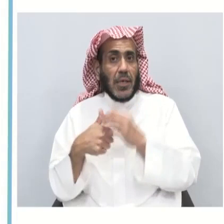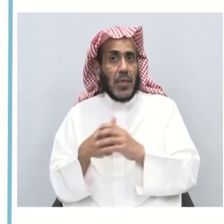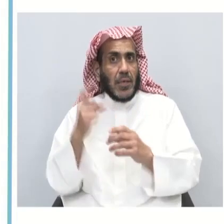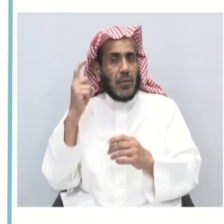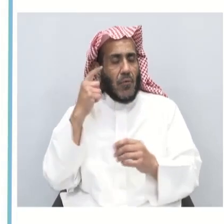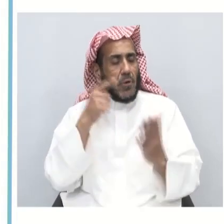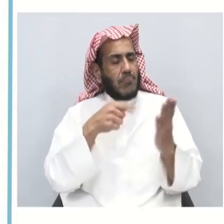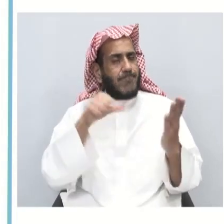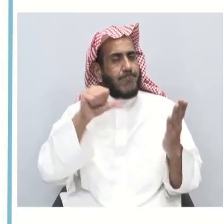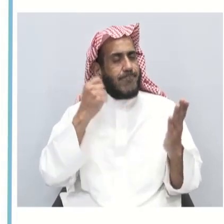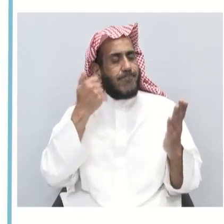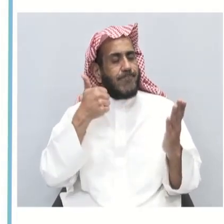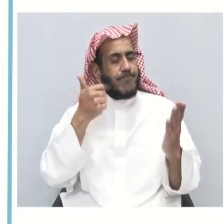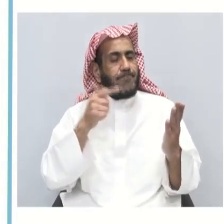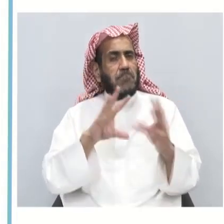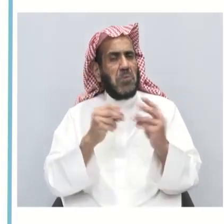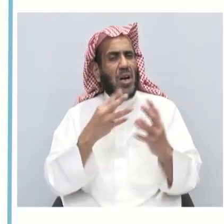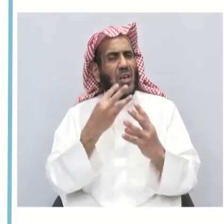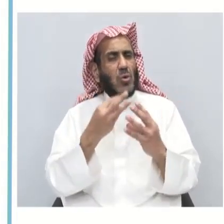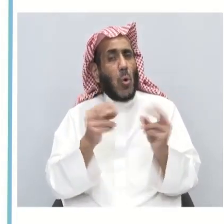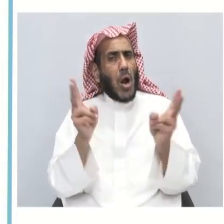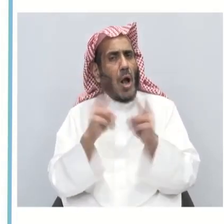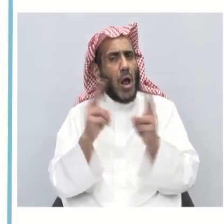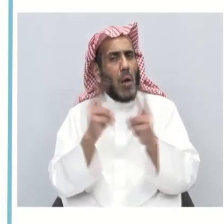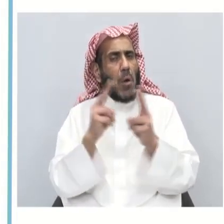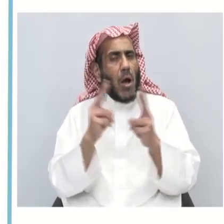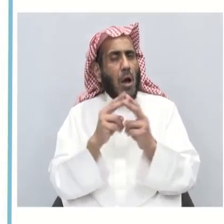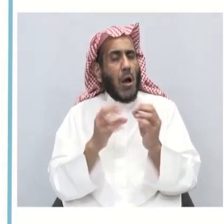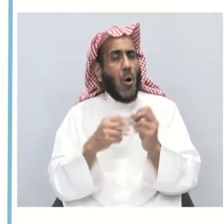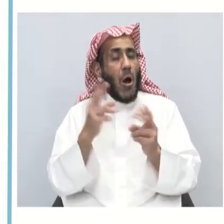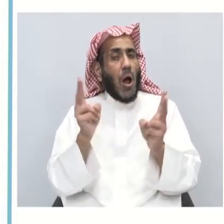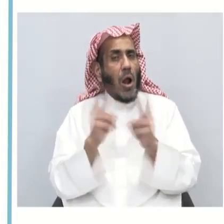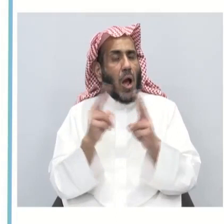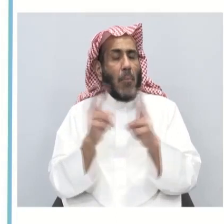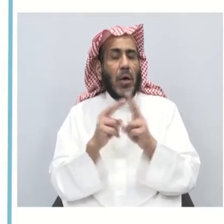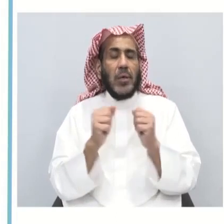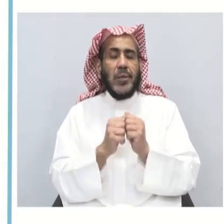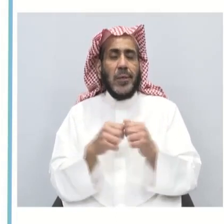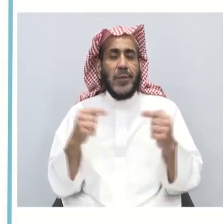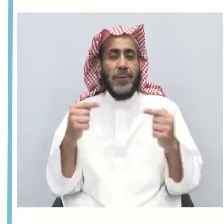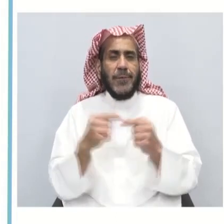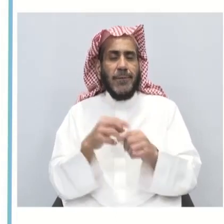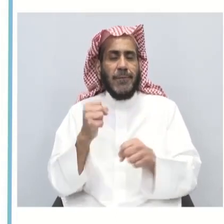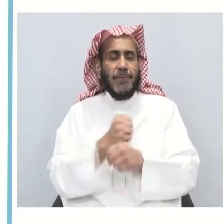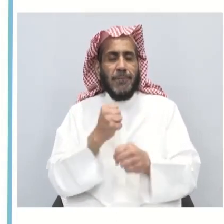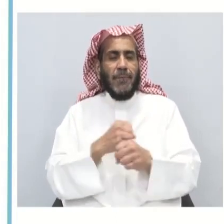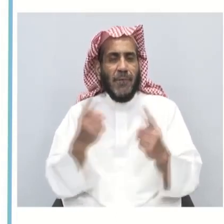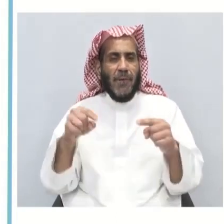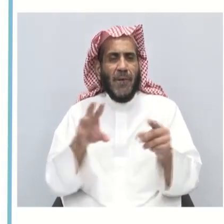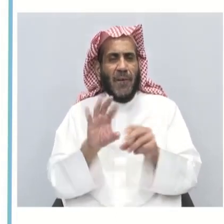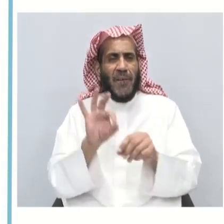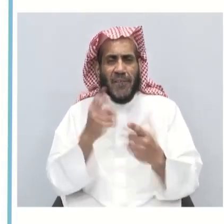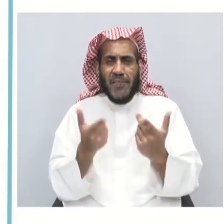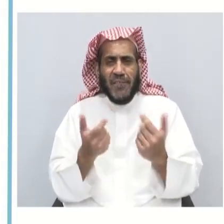تفكير الناقد. قد تولد الكهرباء أو قد ينتج الكهرباء التي نستخدمها يوميا من